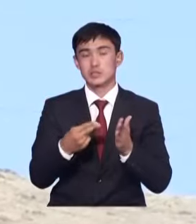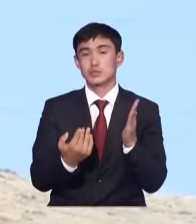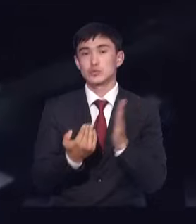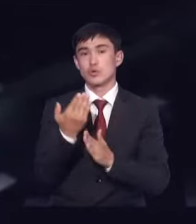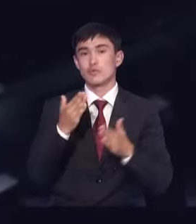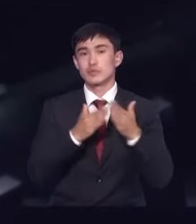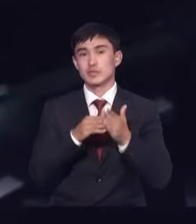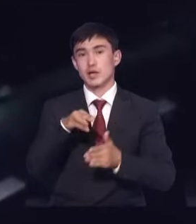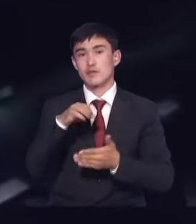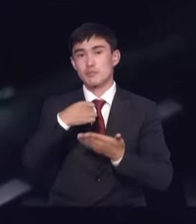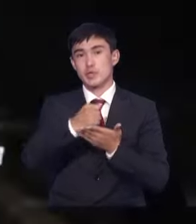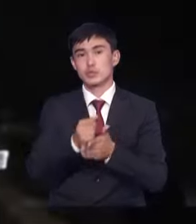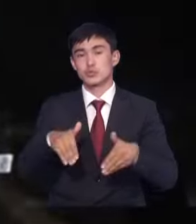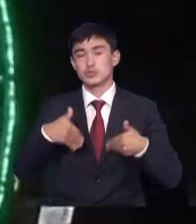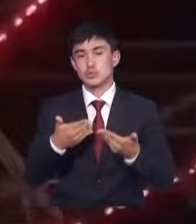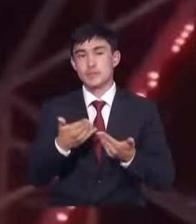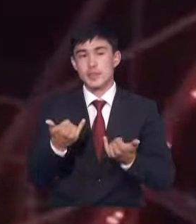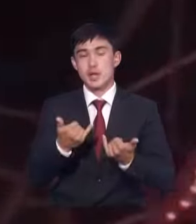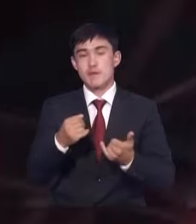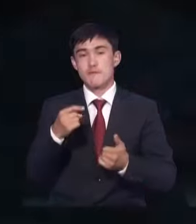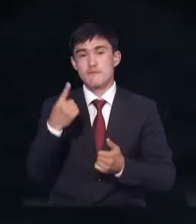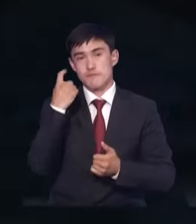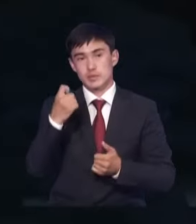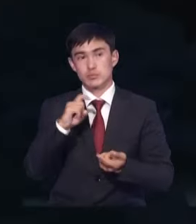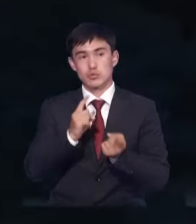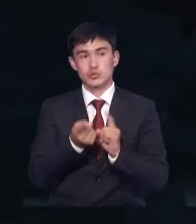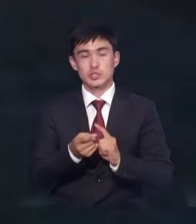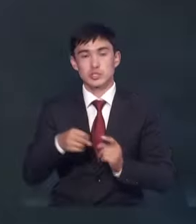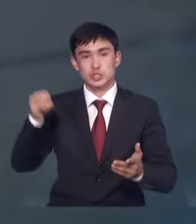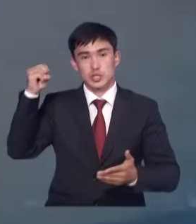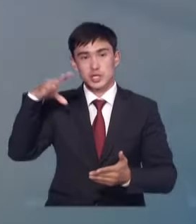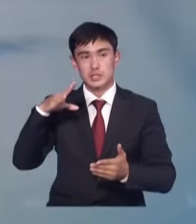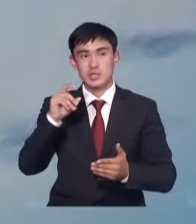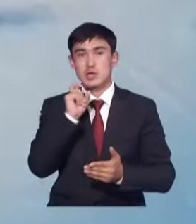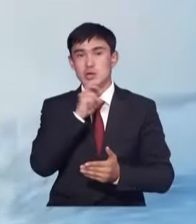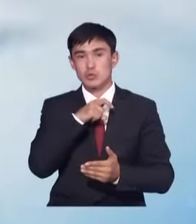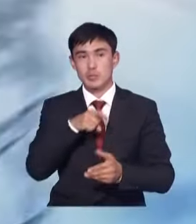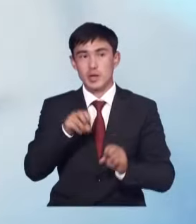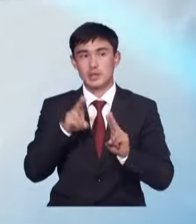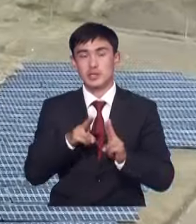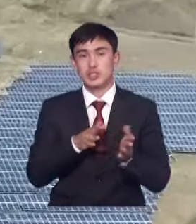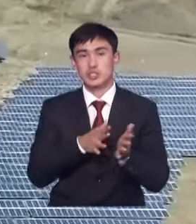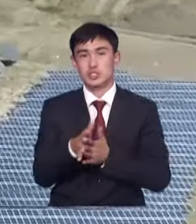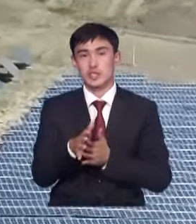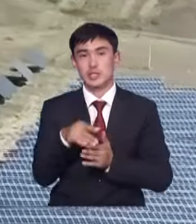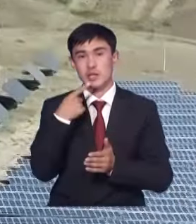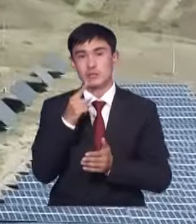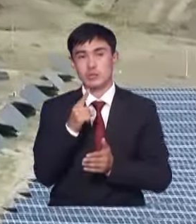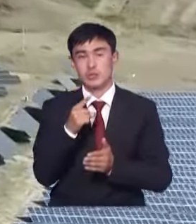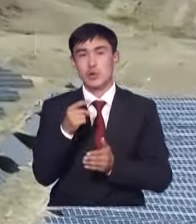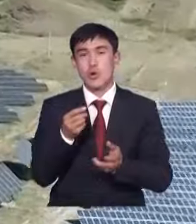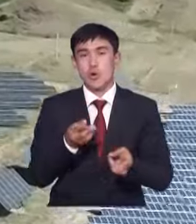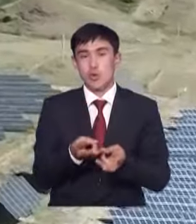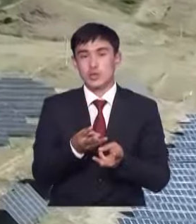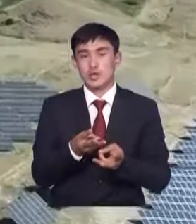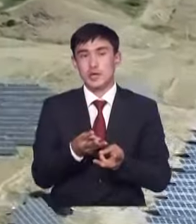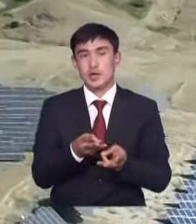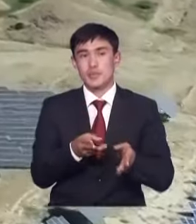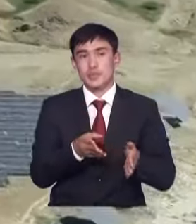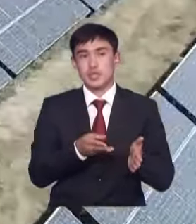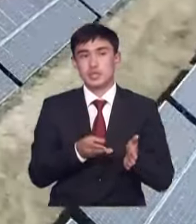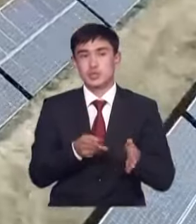шекті тарифтерін бекітуді ұсынды. Ведомство бұл өзгеріс жарық өндеуге арналған базалық шығындардың, атап айтқанда отынға, жолақыға